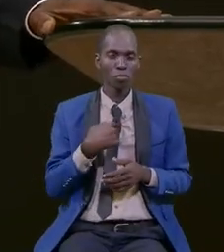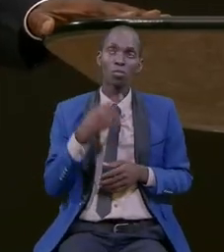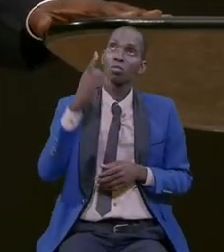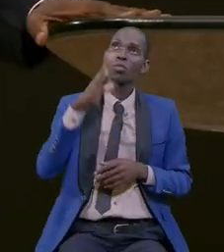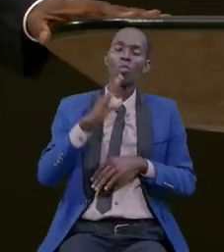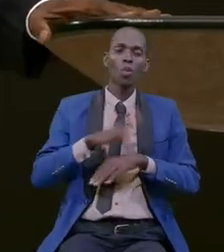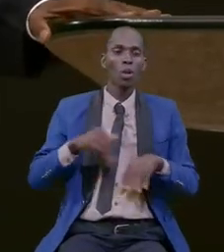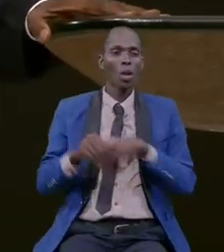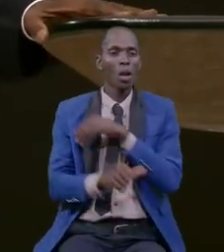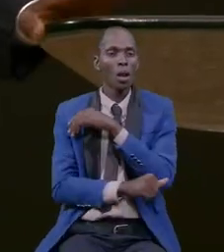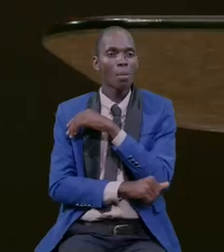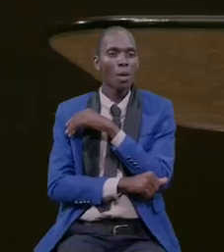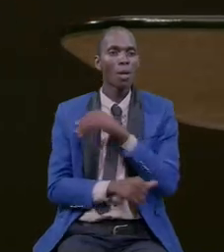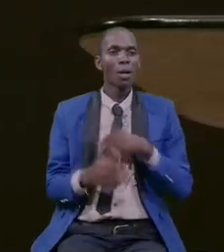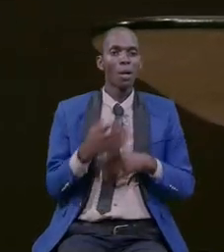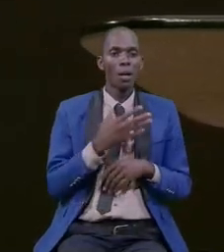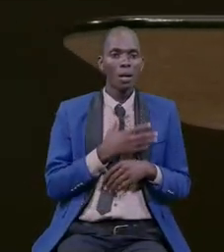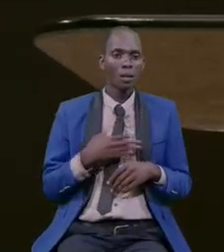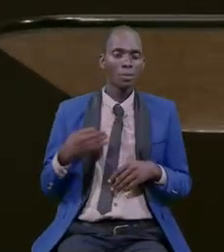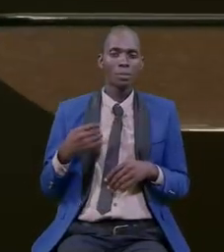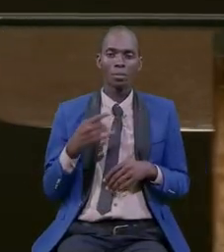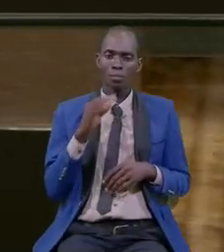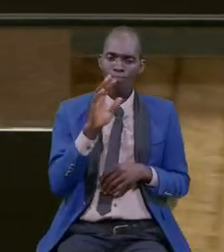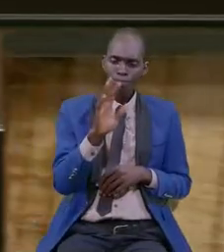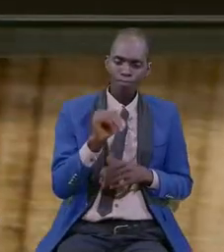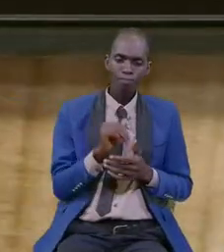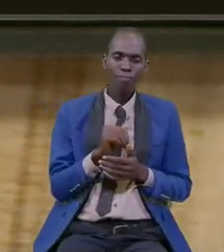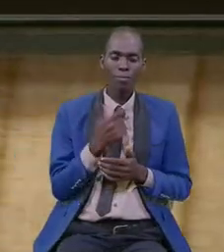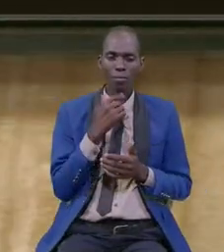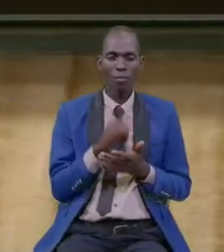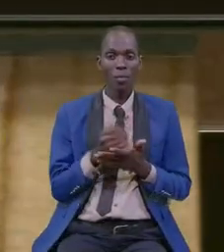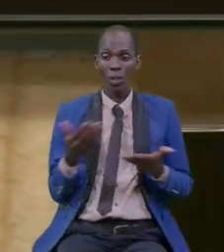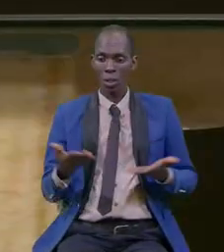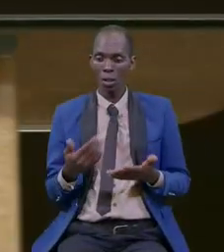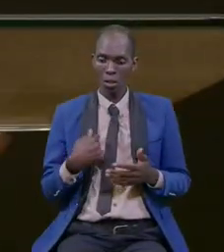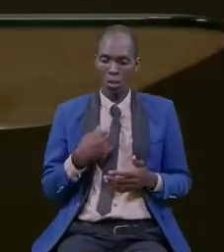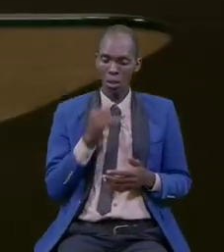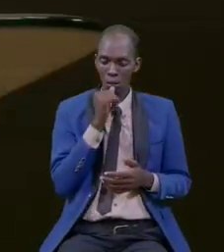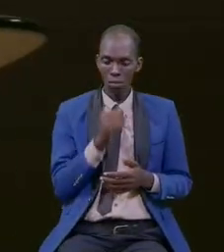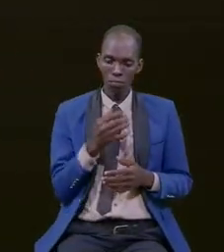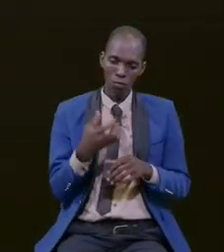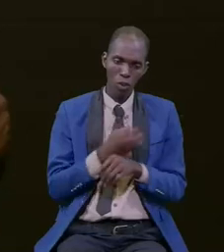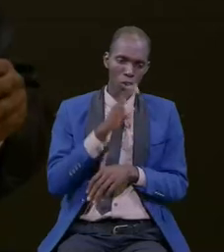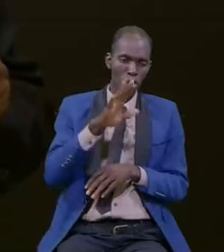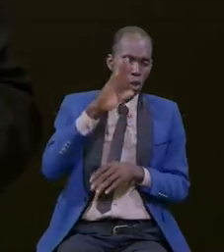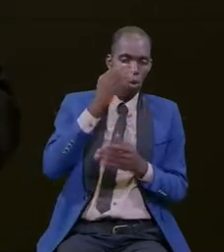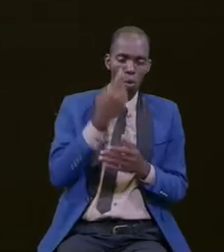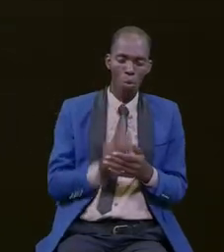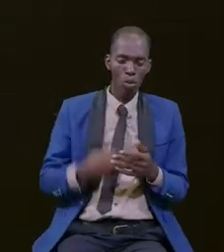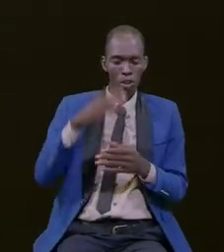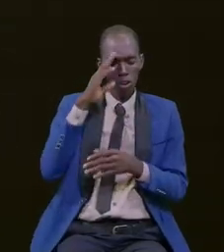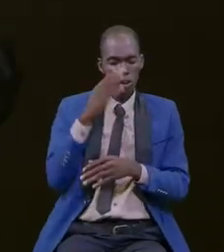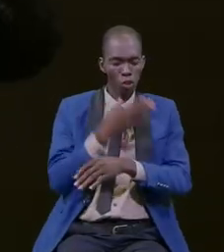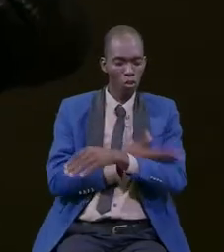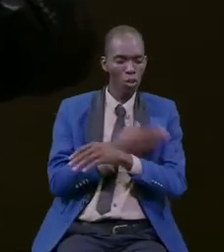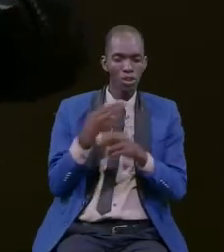renvoyé de la maison et Dieu a appelé Abraham maintenant Abraham tu es où me voici prends ton fils ton unique